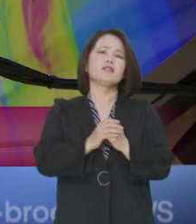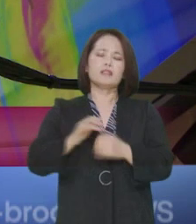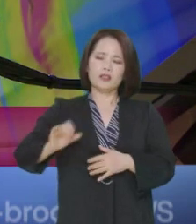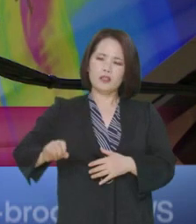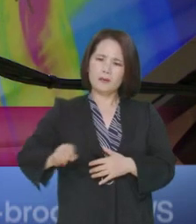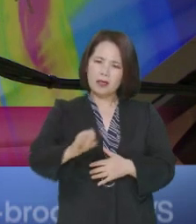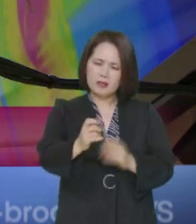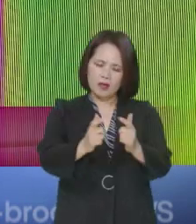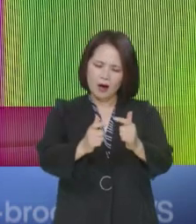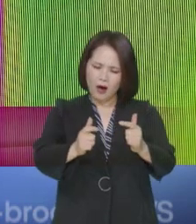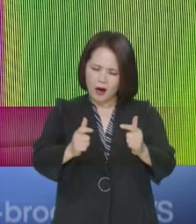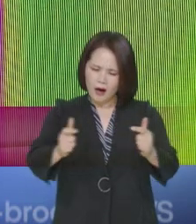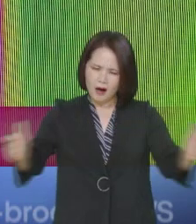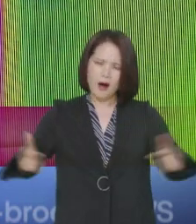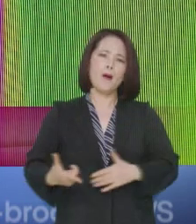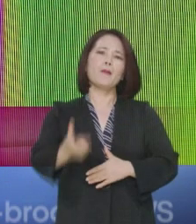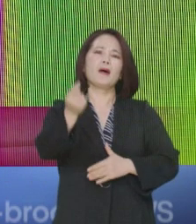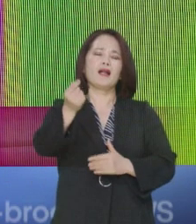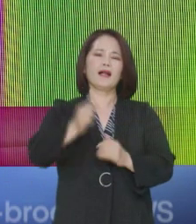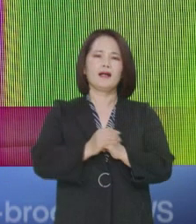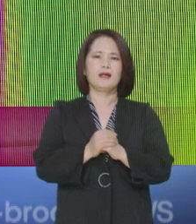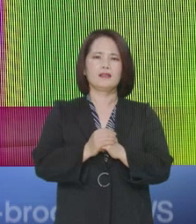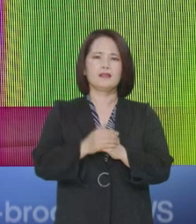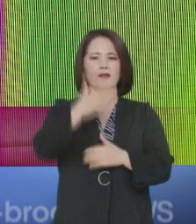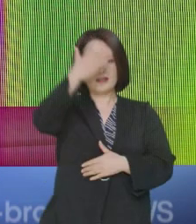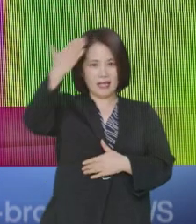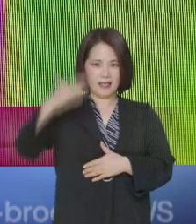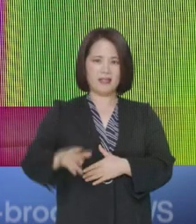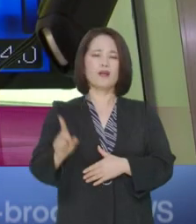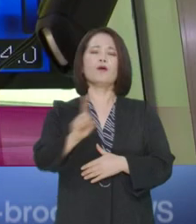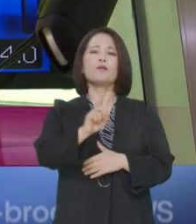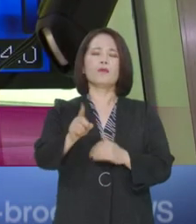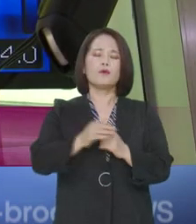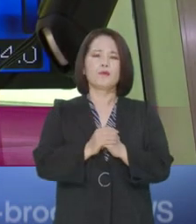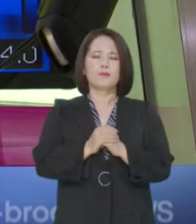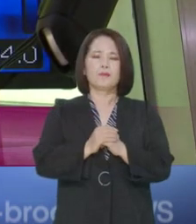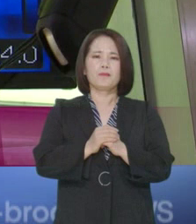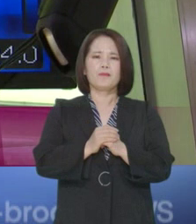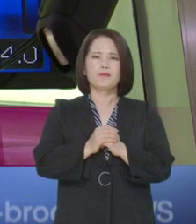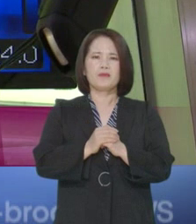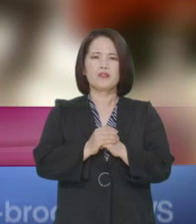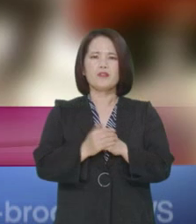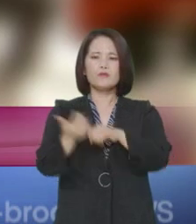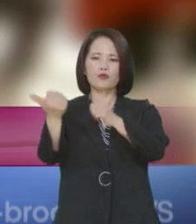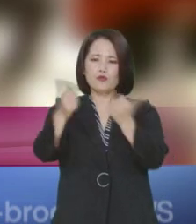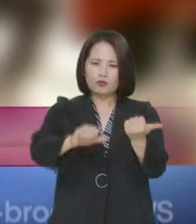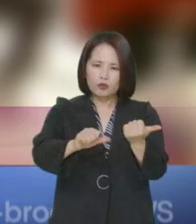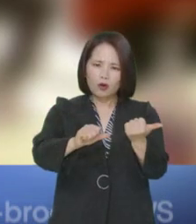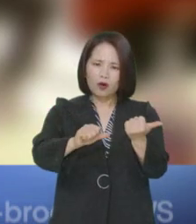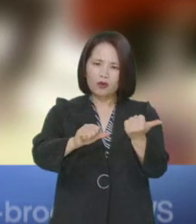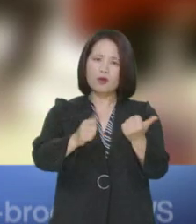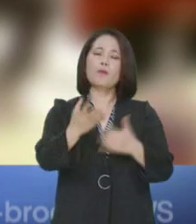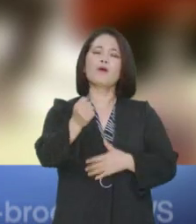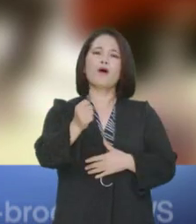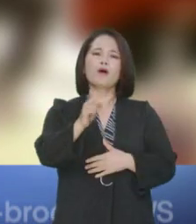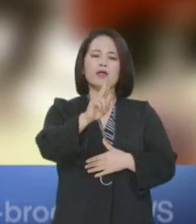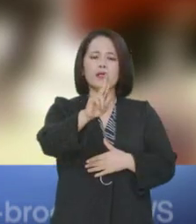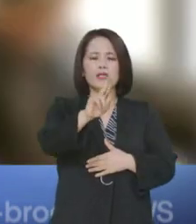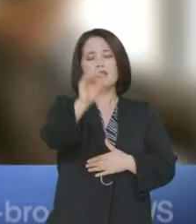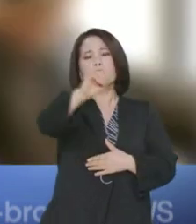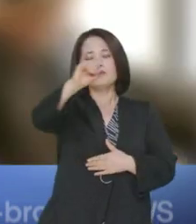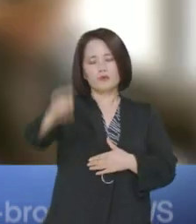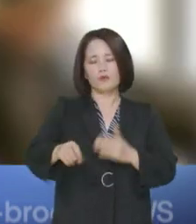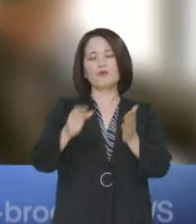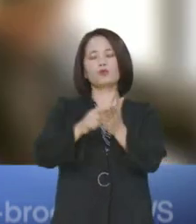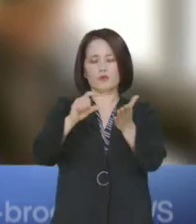그 확산 속도가 굉장히 빠른 데요 다행스러운 것은 중 네 그 치사율이 2% 대로 사스 와 매일 수보다